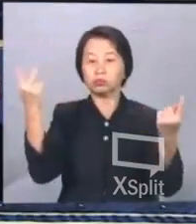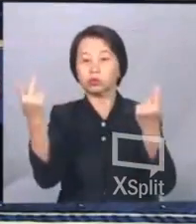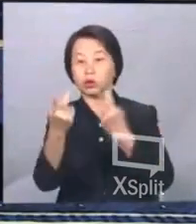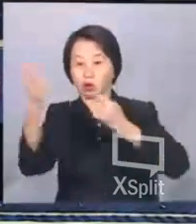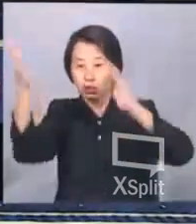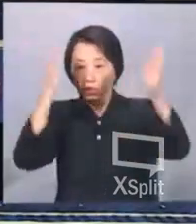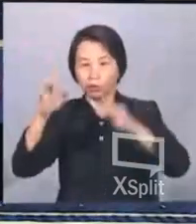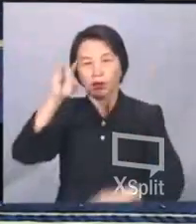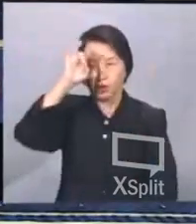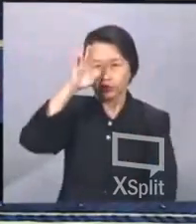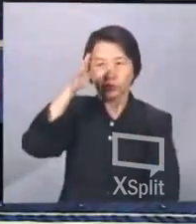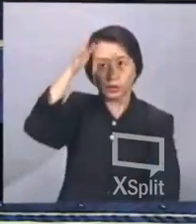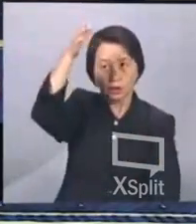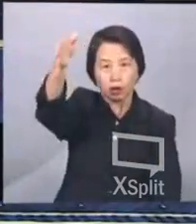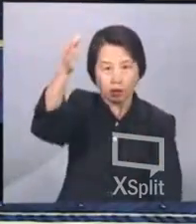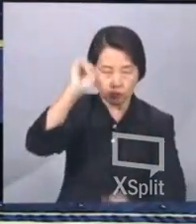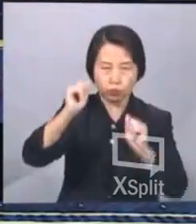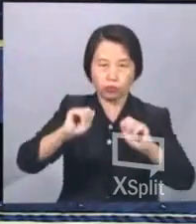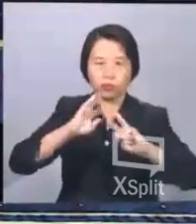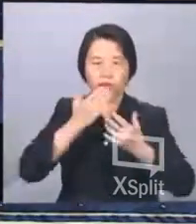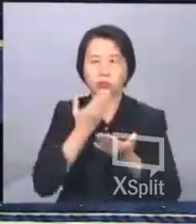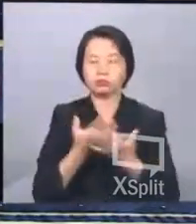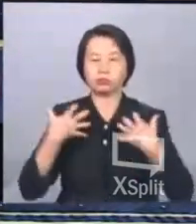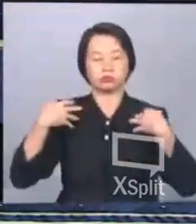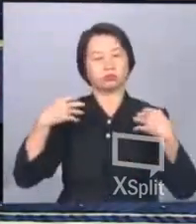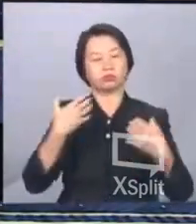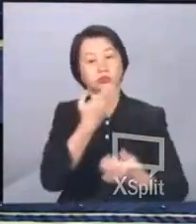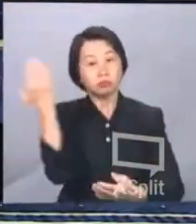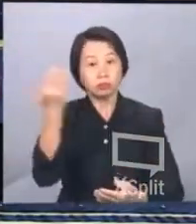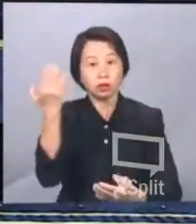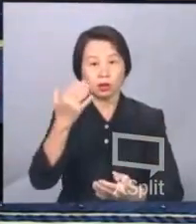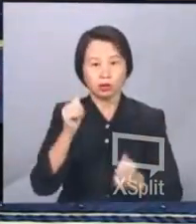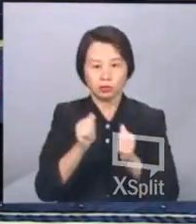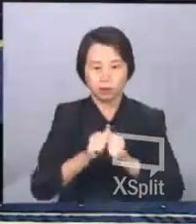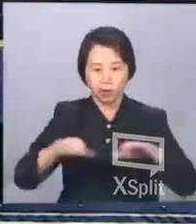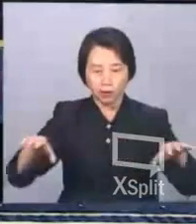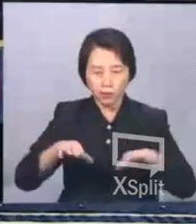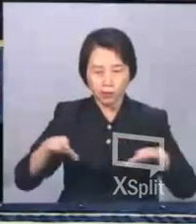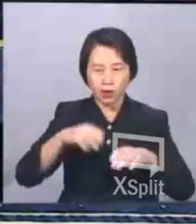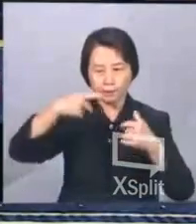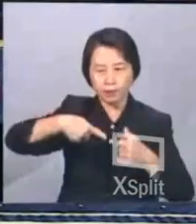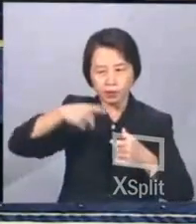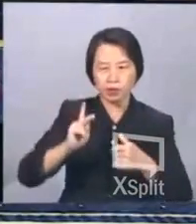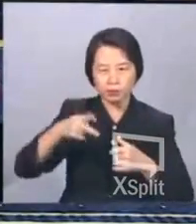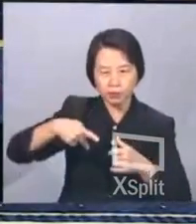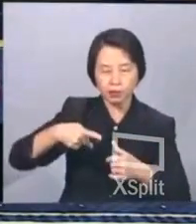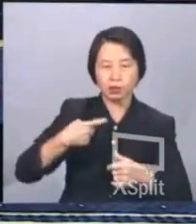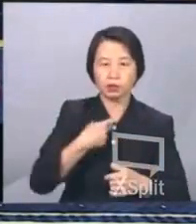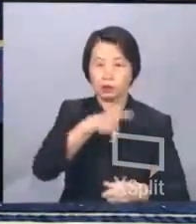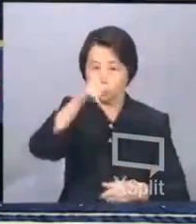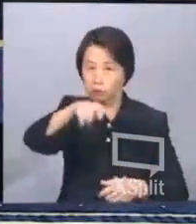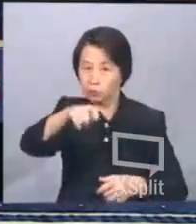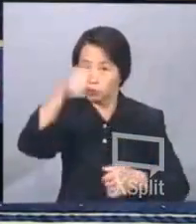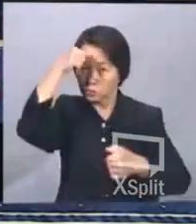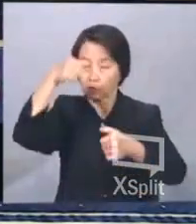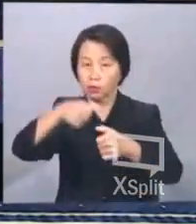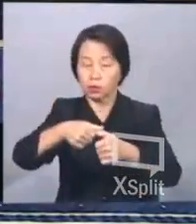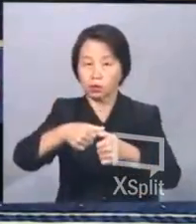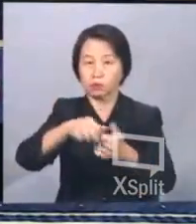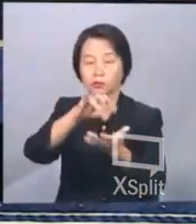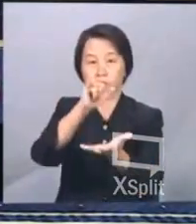akan kembali pulih dengan langkah-langkah yang sedang diambil kita mesti ingat ada Hai